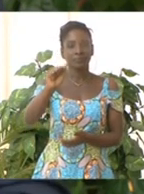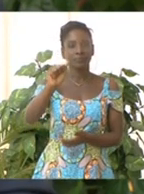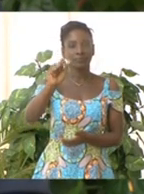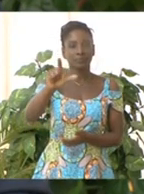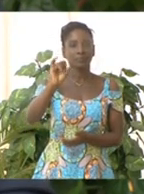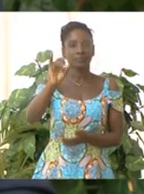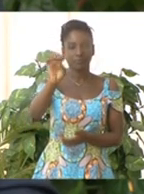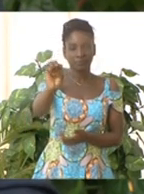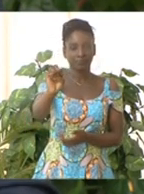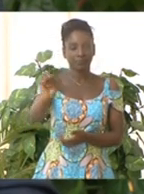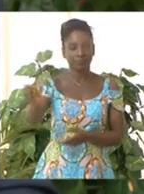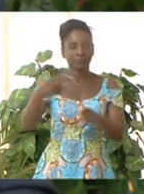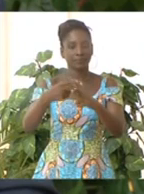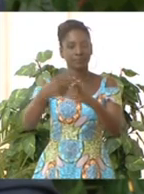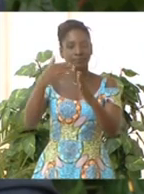inscrit